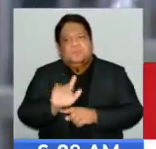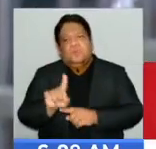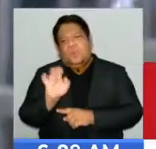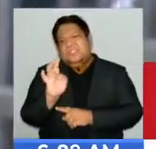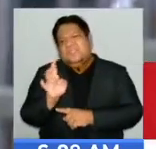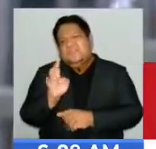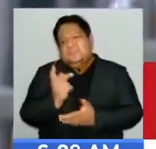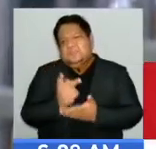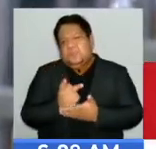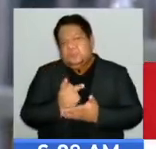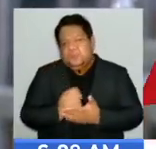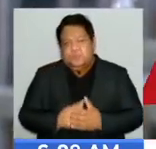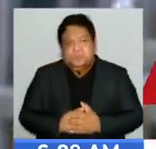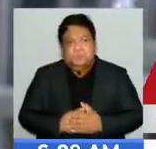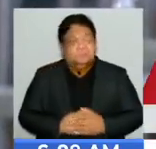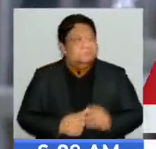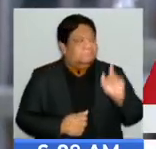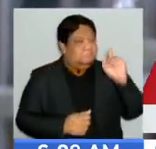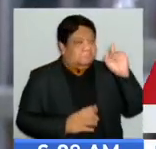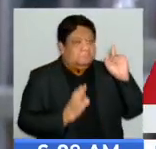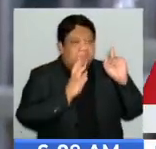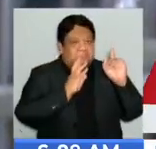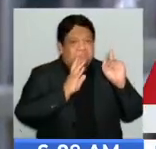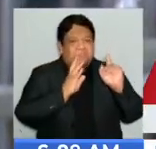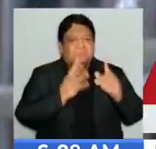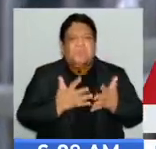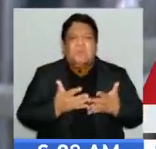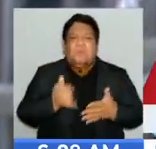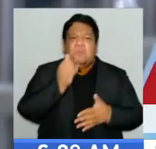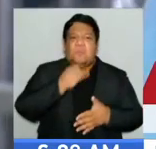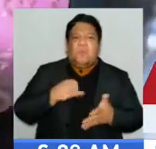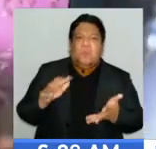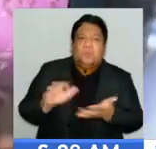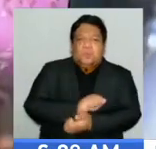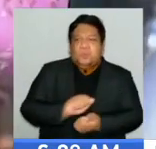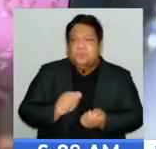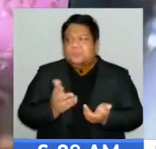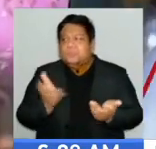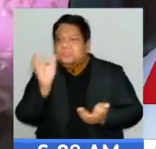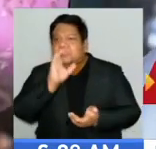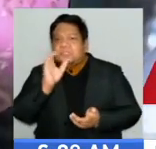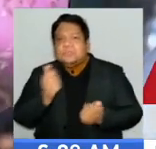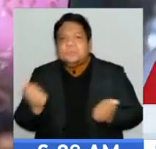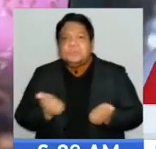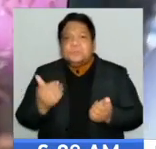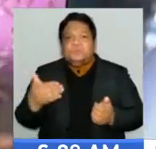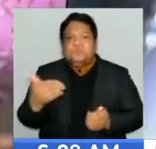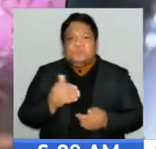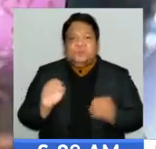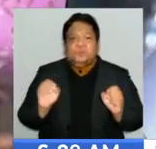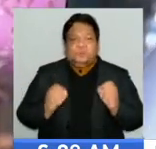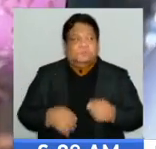po naubusan B nahirapan po ng supply ng isda Wal